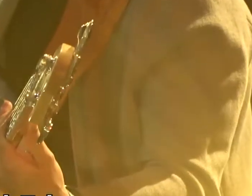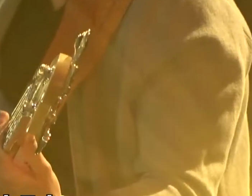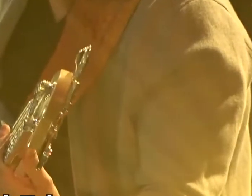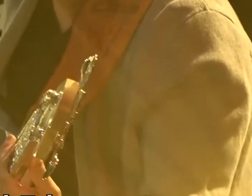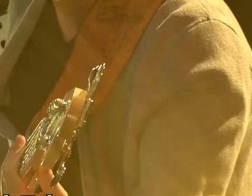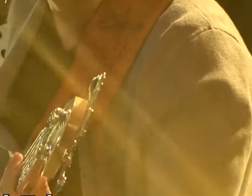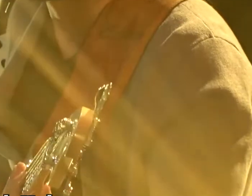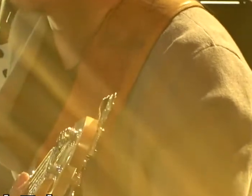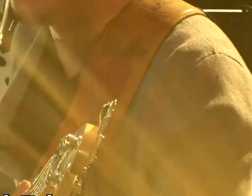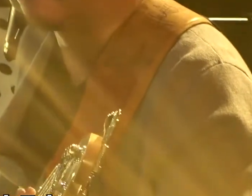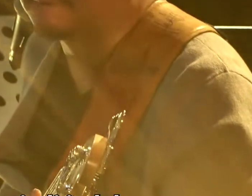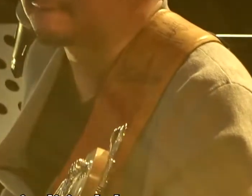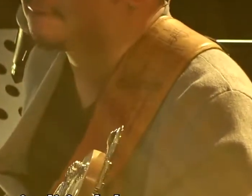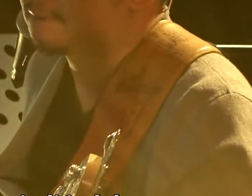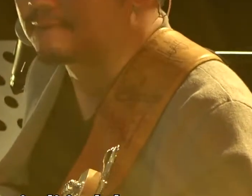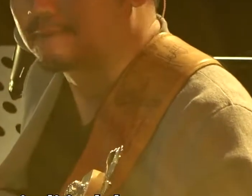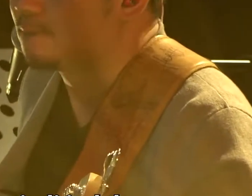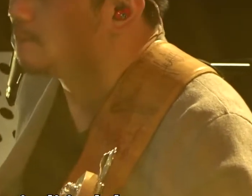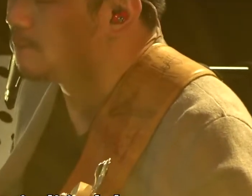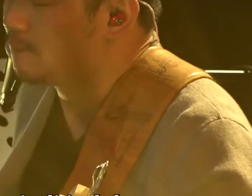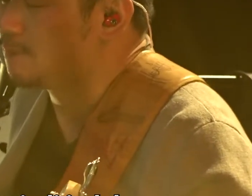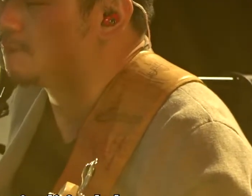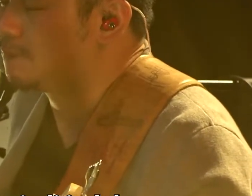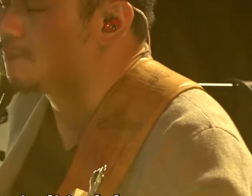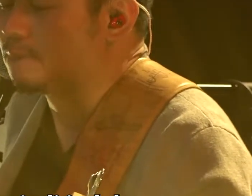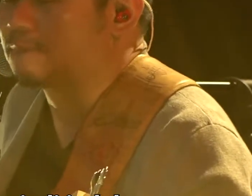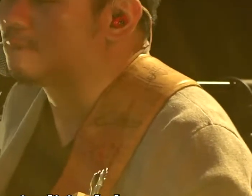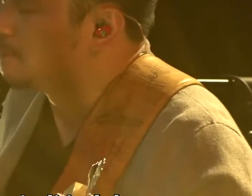Ku percaya Kaulah Tuhan,